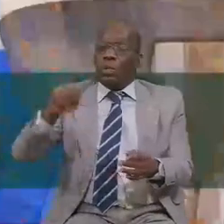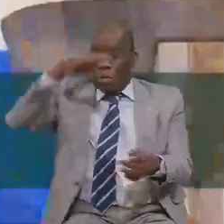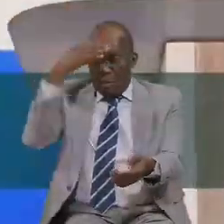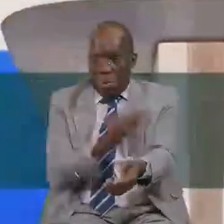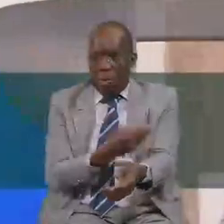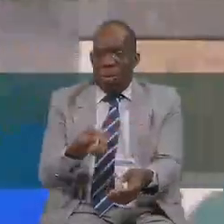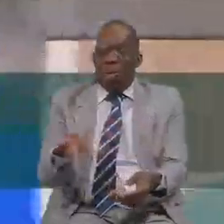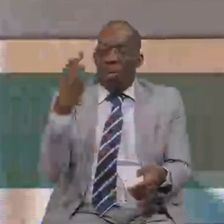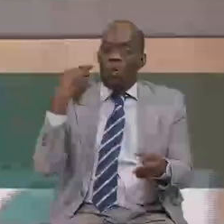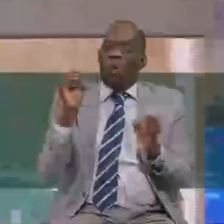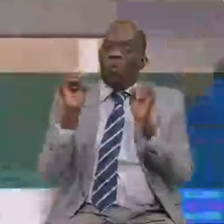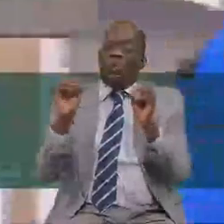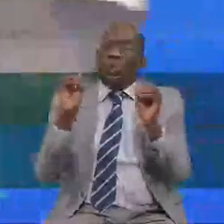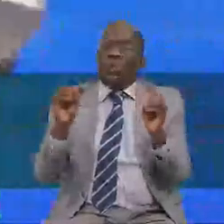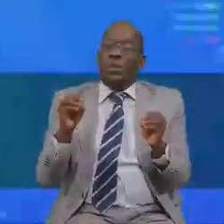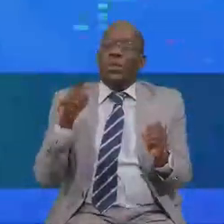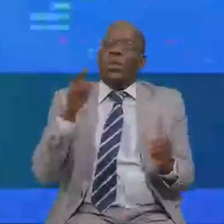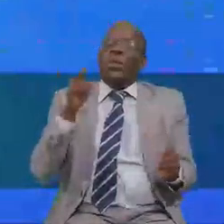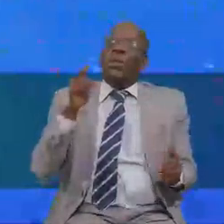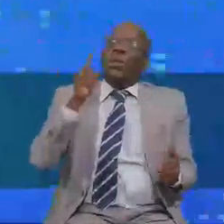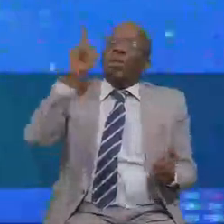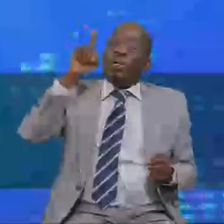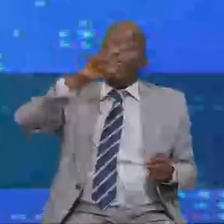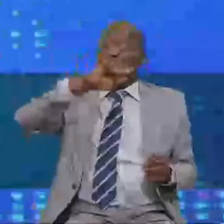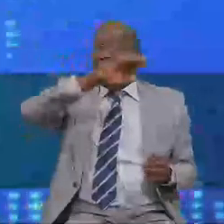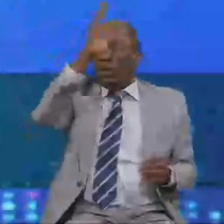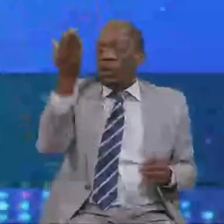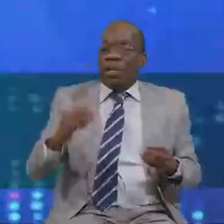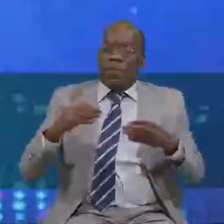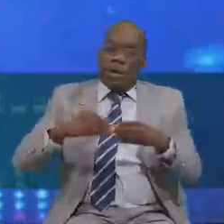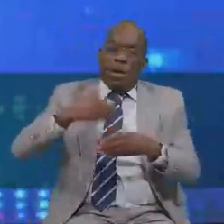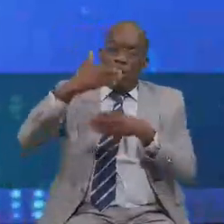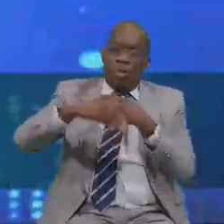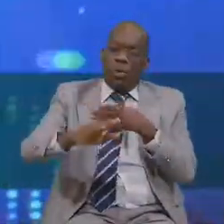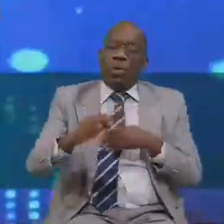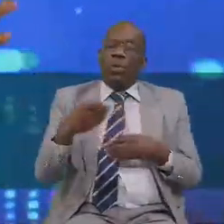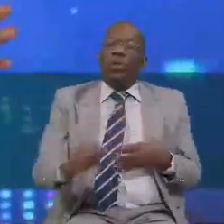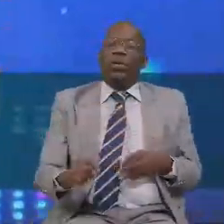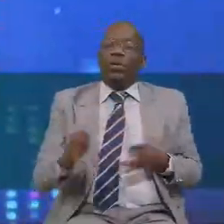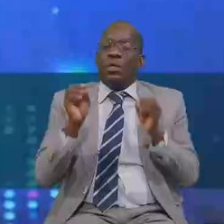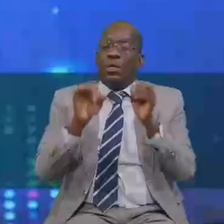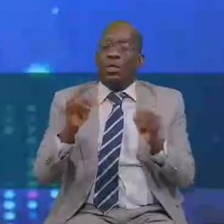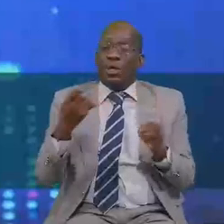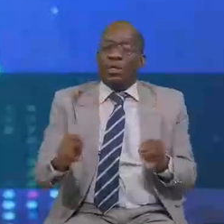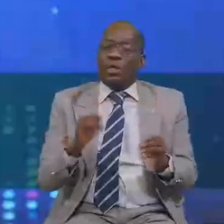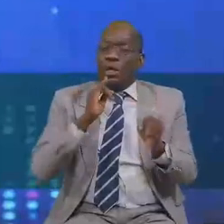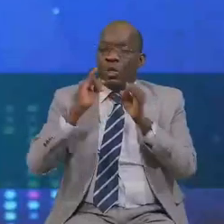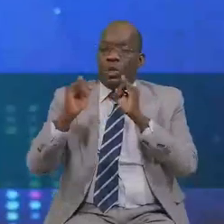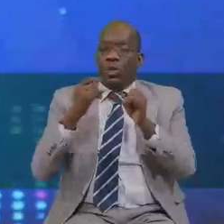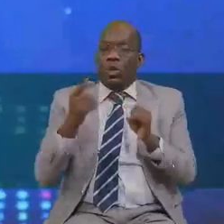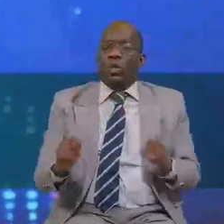a été enseigné et il n'est jamais allé au-delà de l'enseignement, des